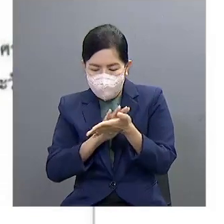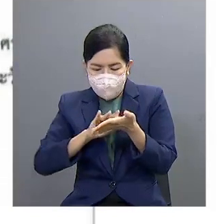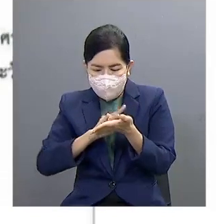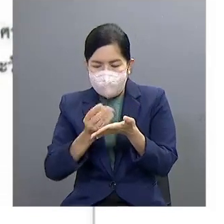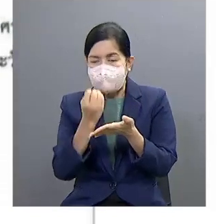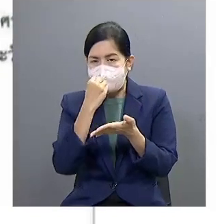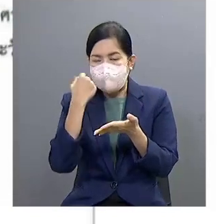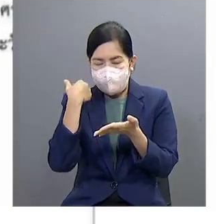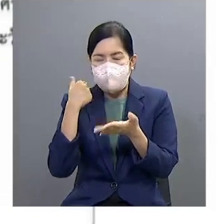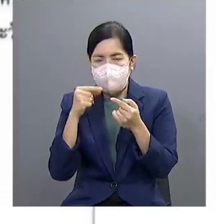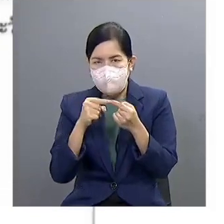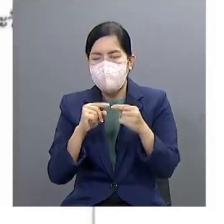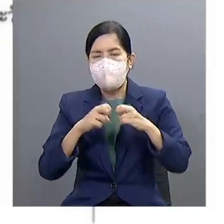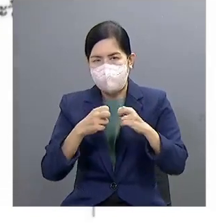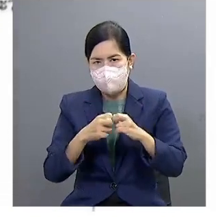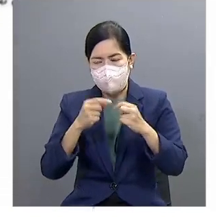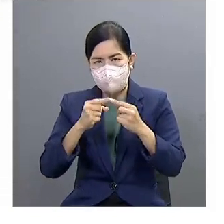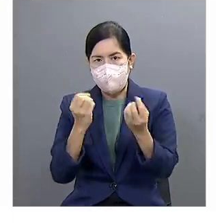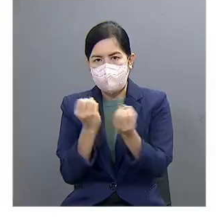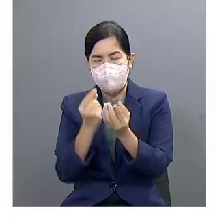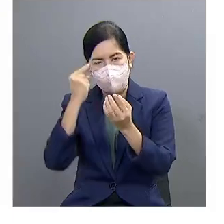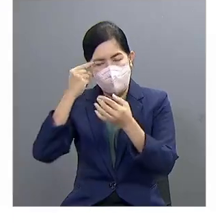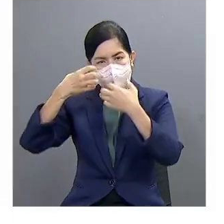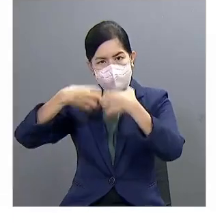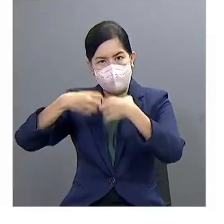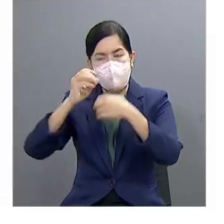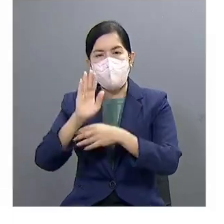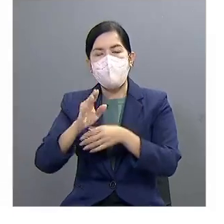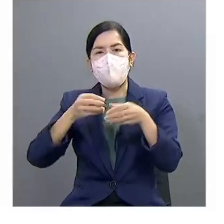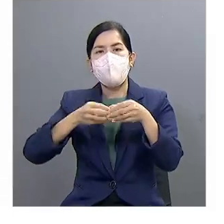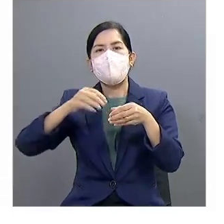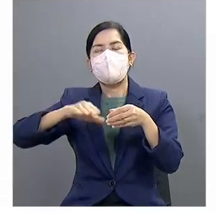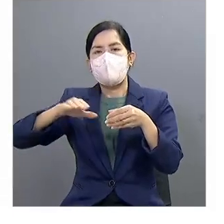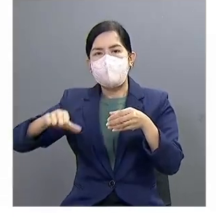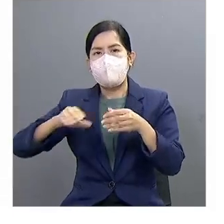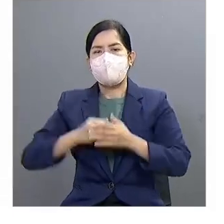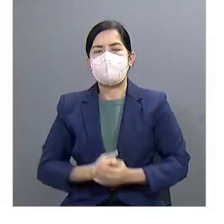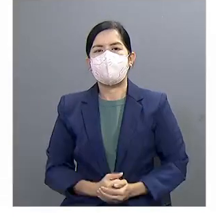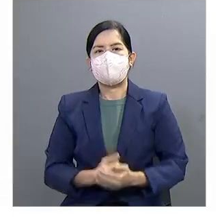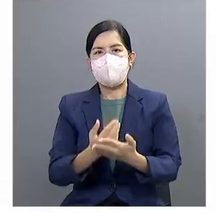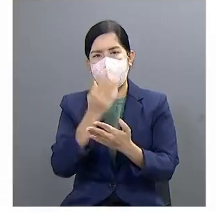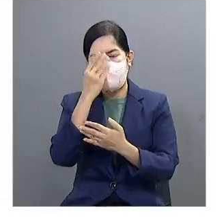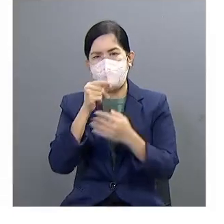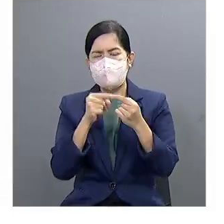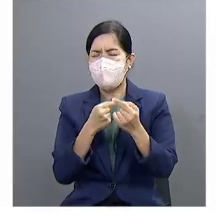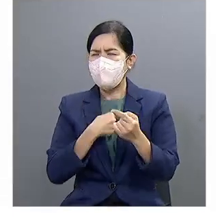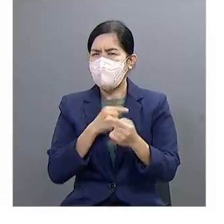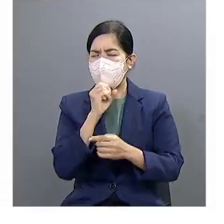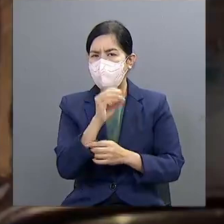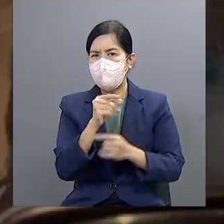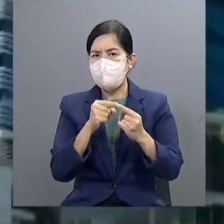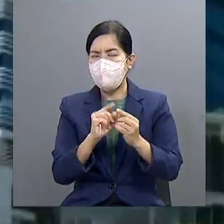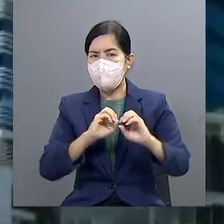านนี้ก็ยังไม่พบว่ามีกรณีการเจ็บป่วยกรณีไหนที่ต้องใช้กัญชาเพื่อรักษาค่ะ